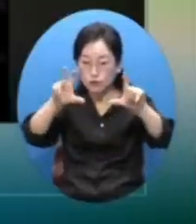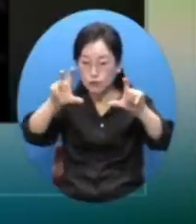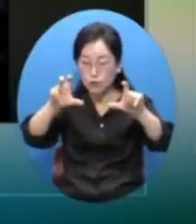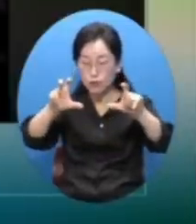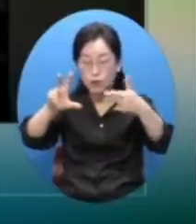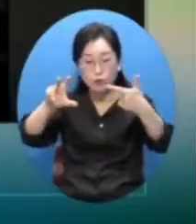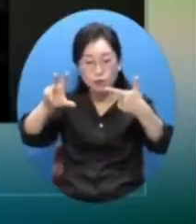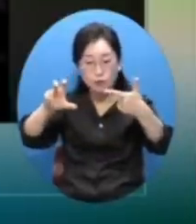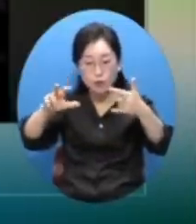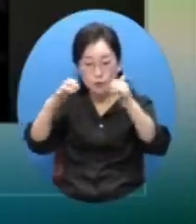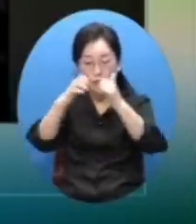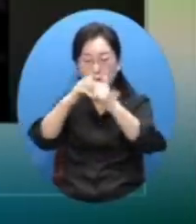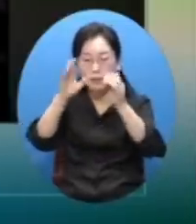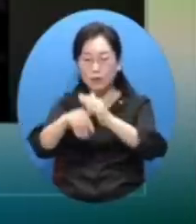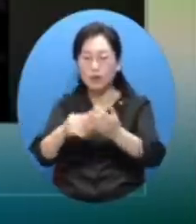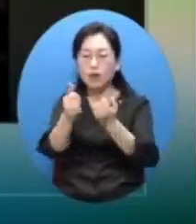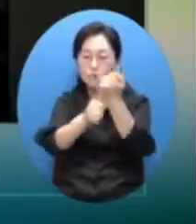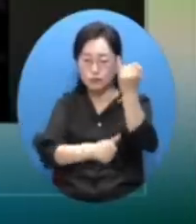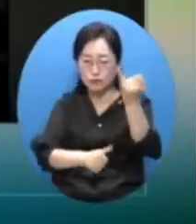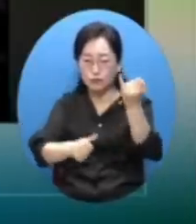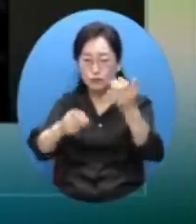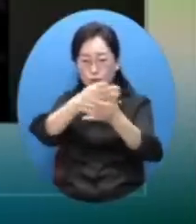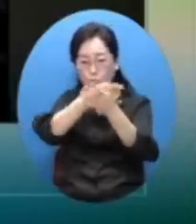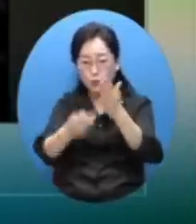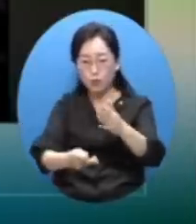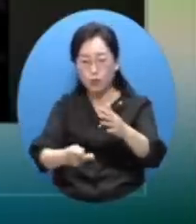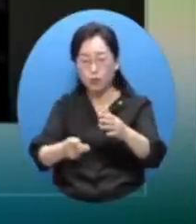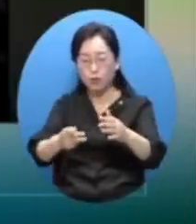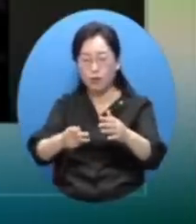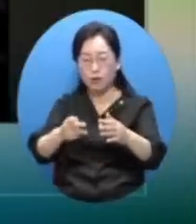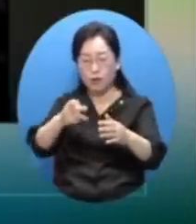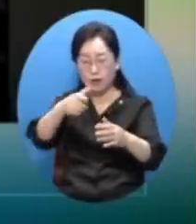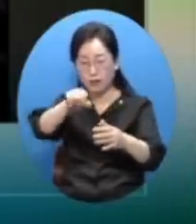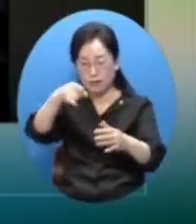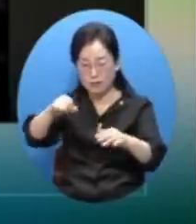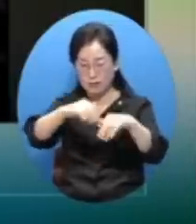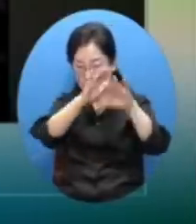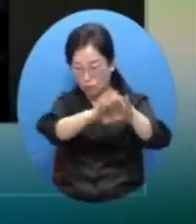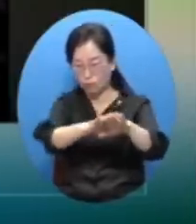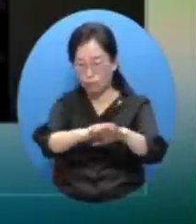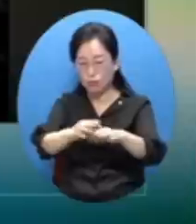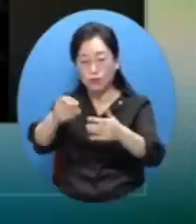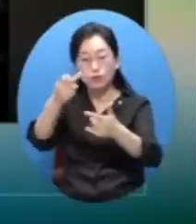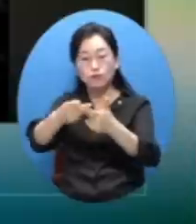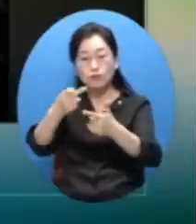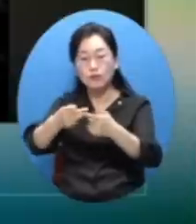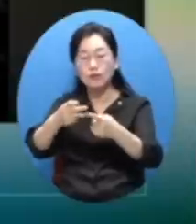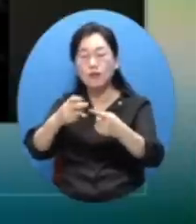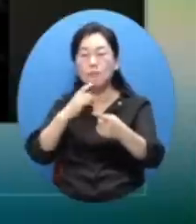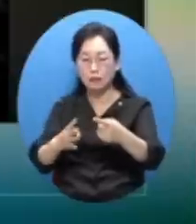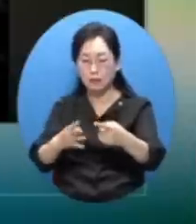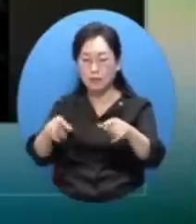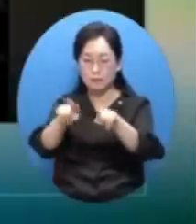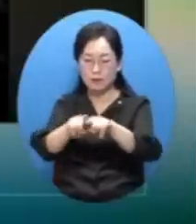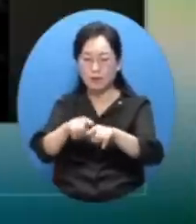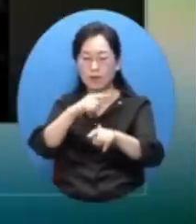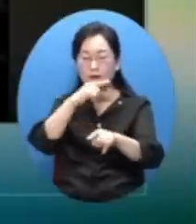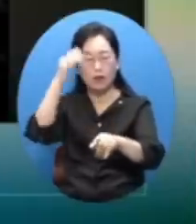부인과 5남매를 북한에 남겨두고 둘째 아들과 함께 월남합니다. 그는